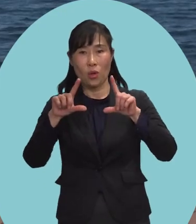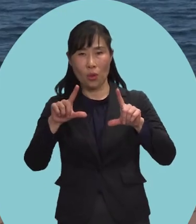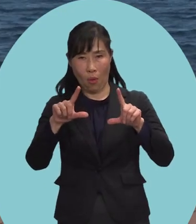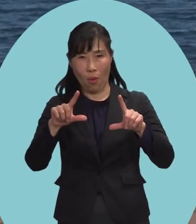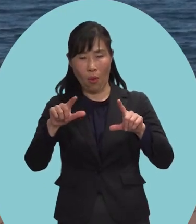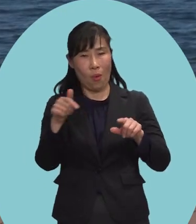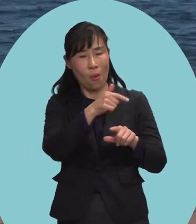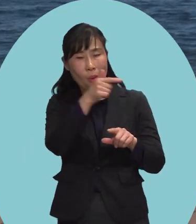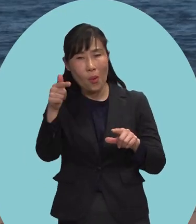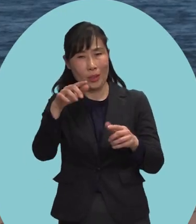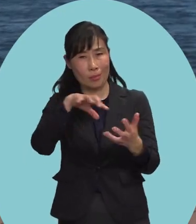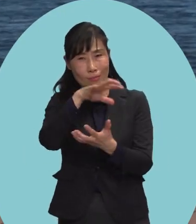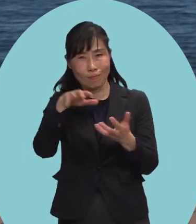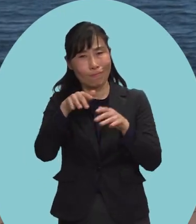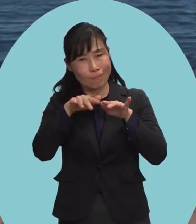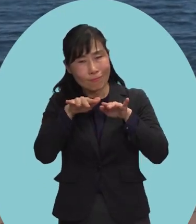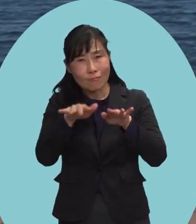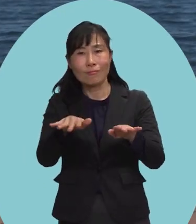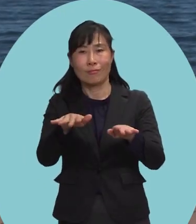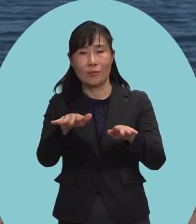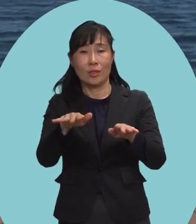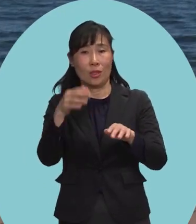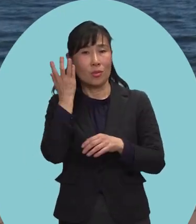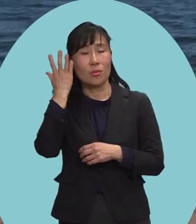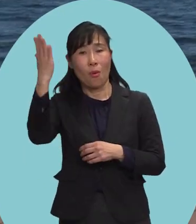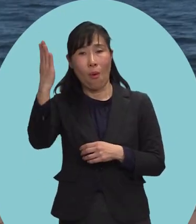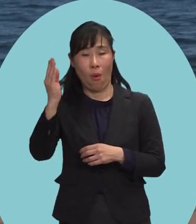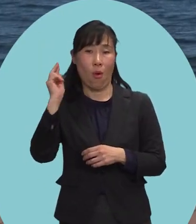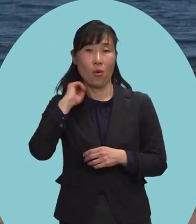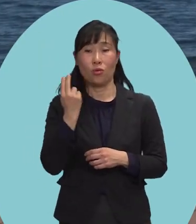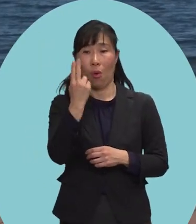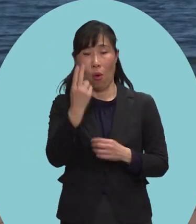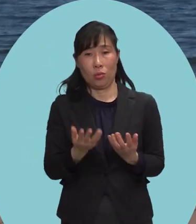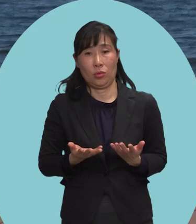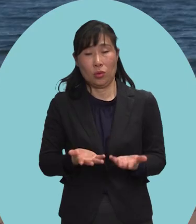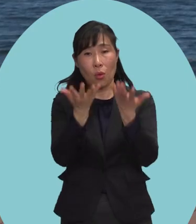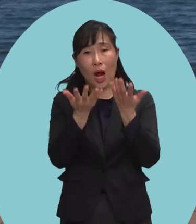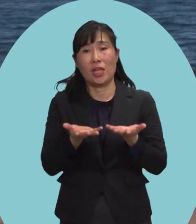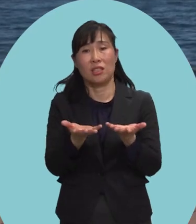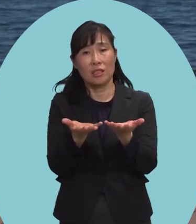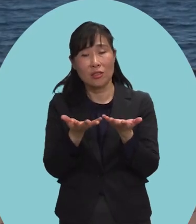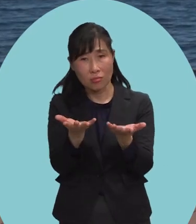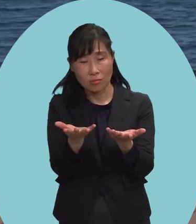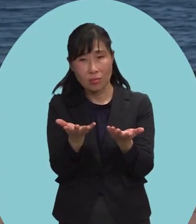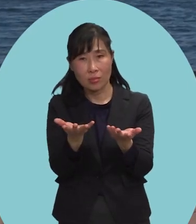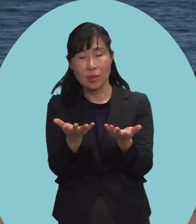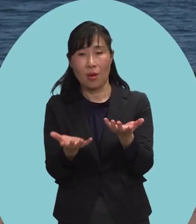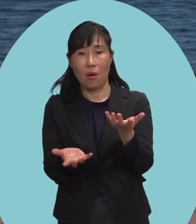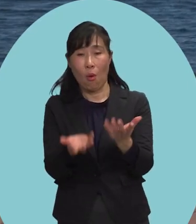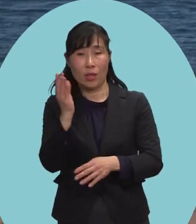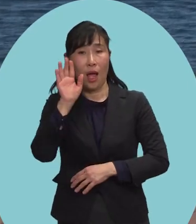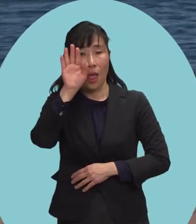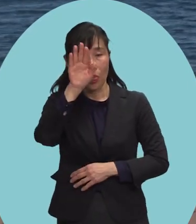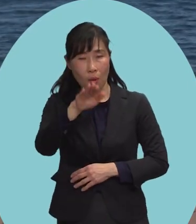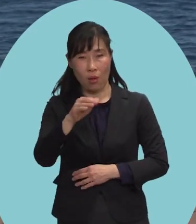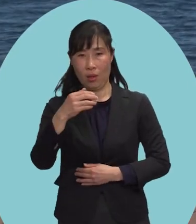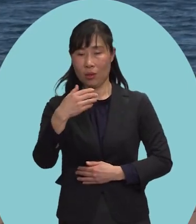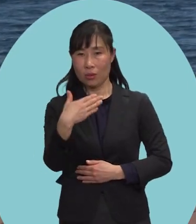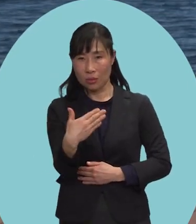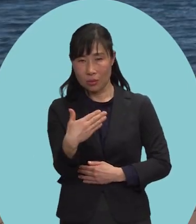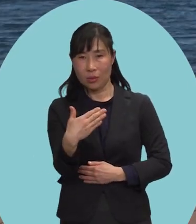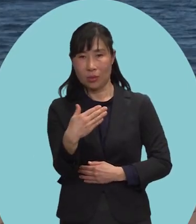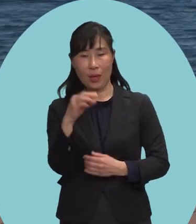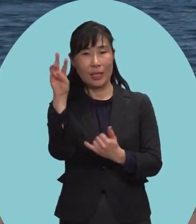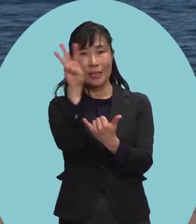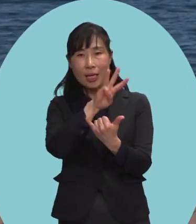東京に甚大な被害を及ぼすとされる首都直下地震。地震発生直後、区は迅速に災害応急